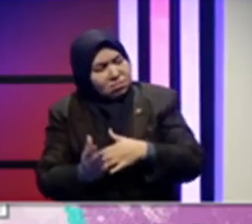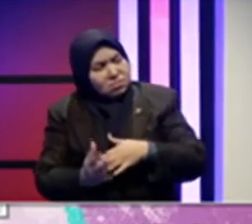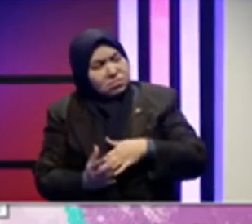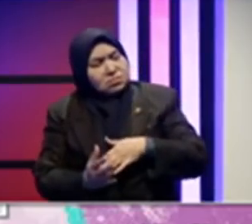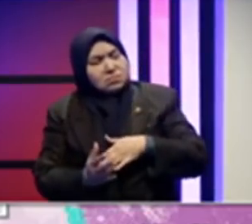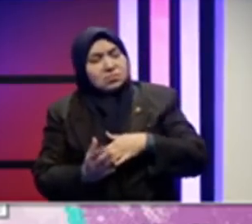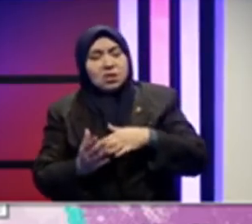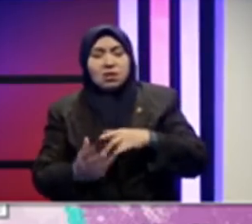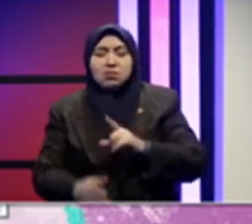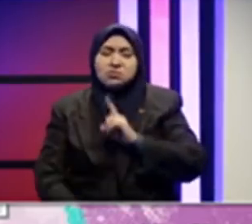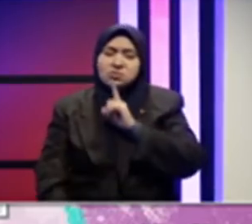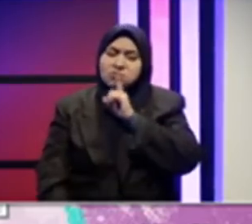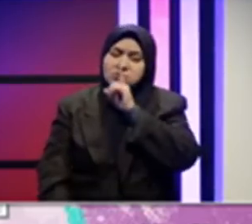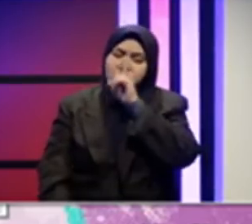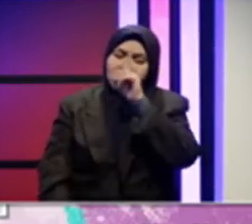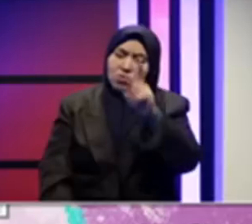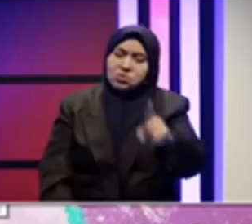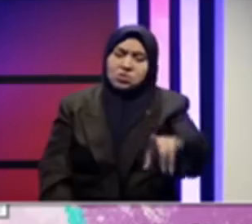الشيطان